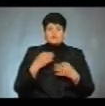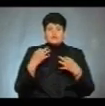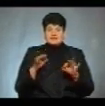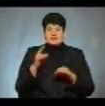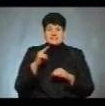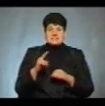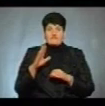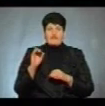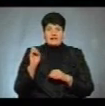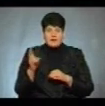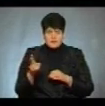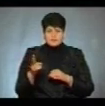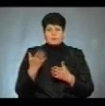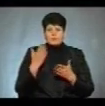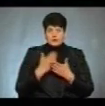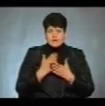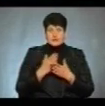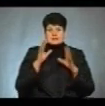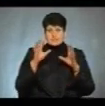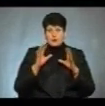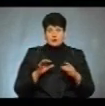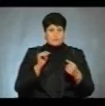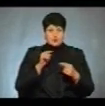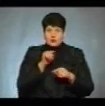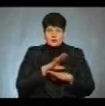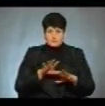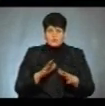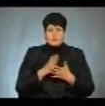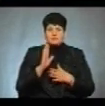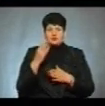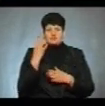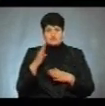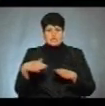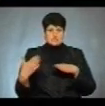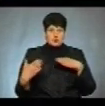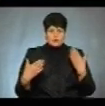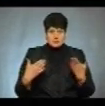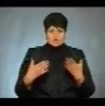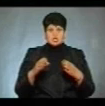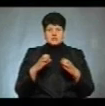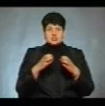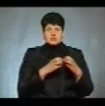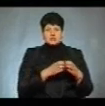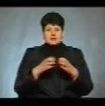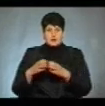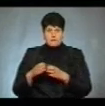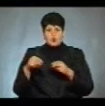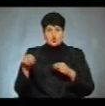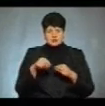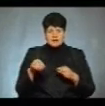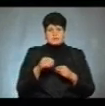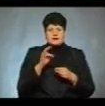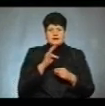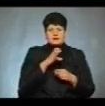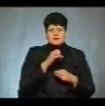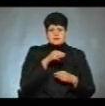ЦВК, бо є закон і проти нього не попреш. Тобто має бути чотири сторони: Порошенко, штаб Порошенка, штаб Зеленського, НСТУ